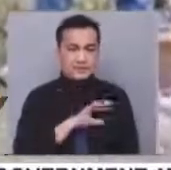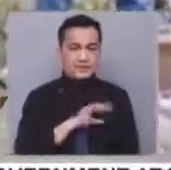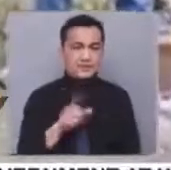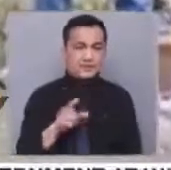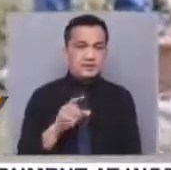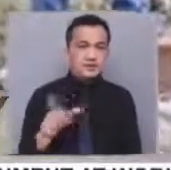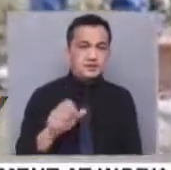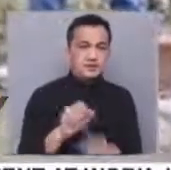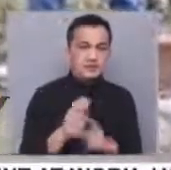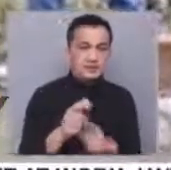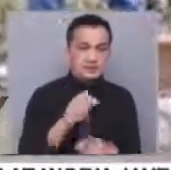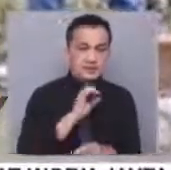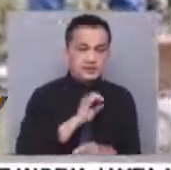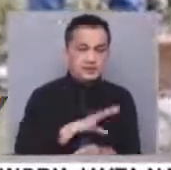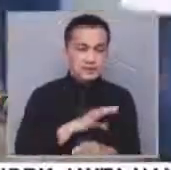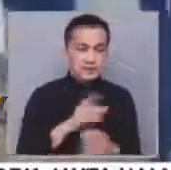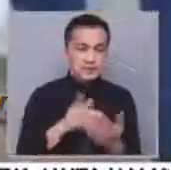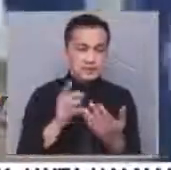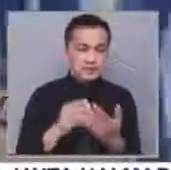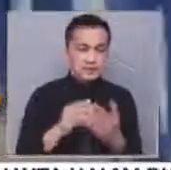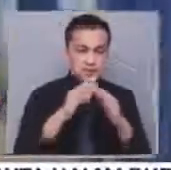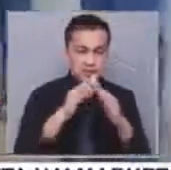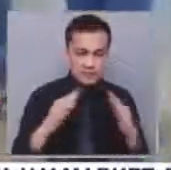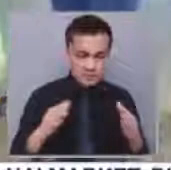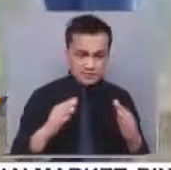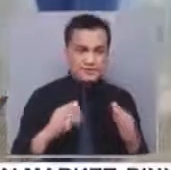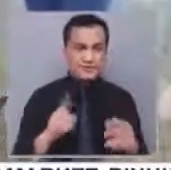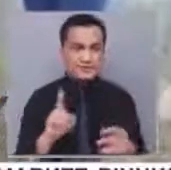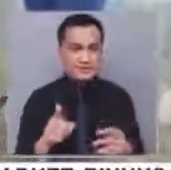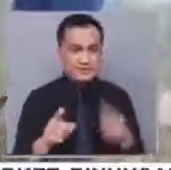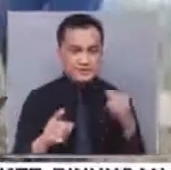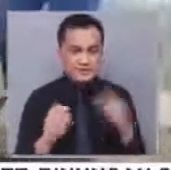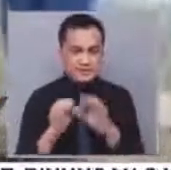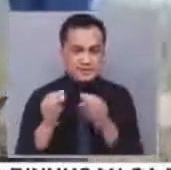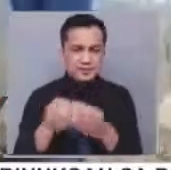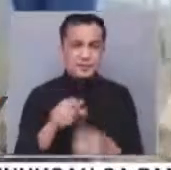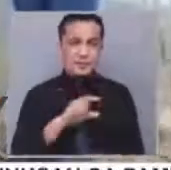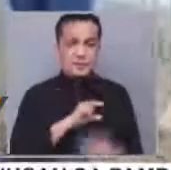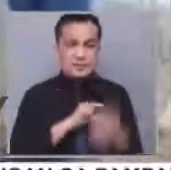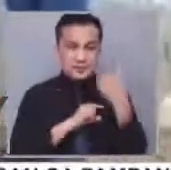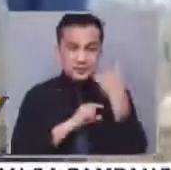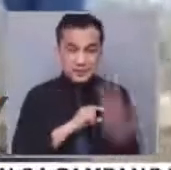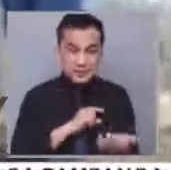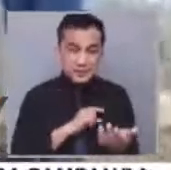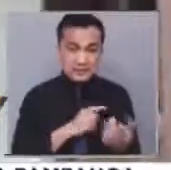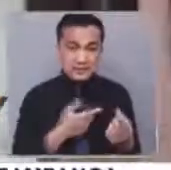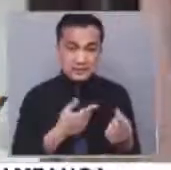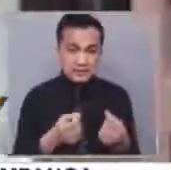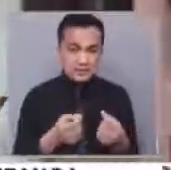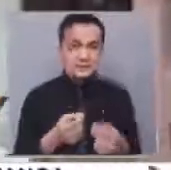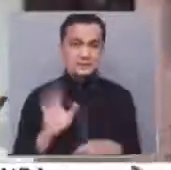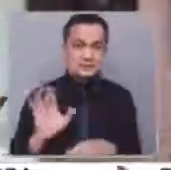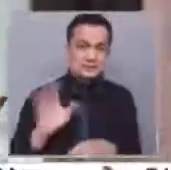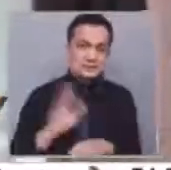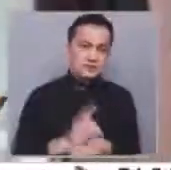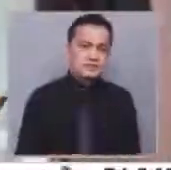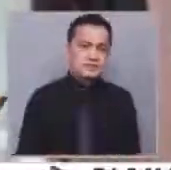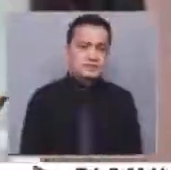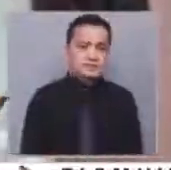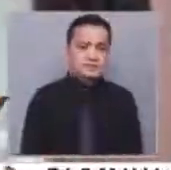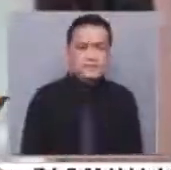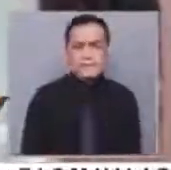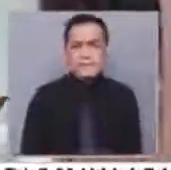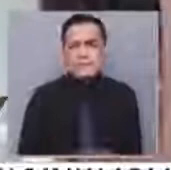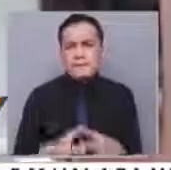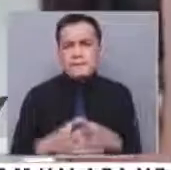Program ang isang housing unit para sa pamilya ng isang pulis na nasawi habang ginagampanan ang kanyang tungkulin. Labis naman ang